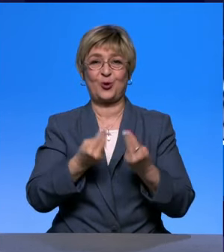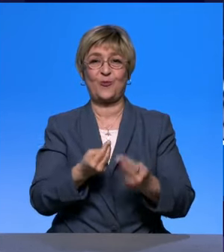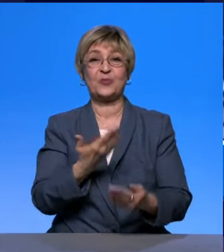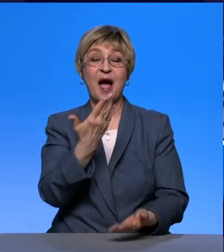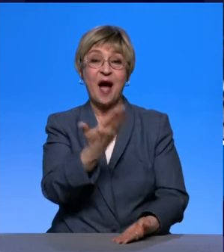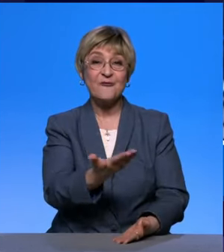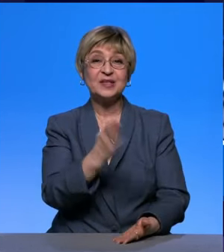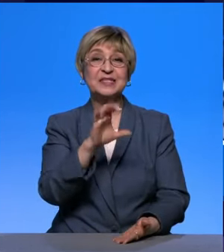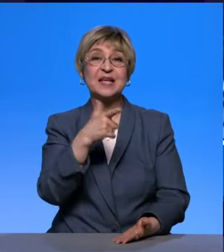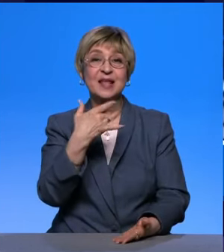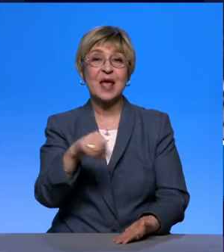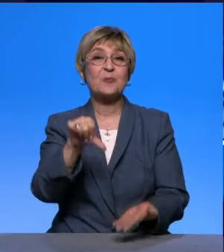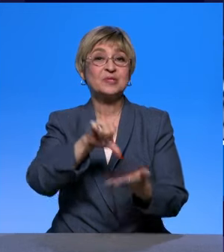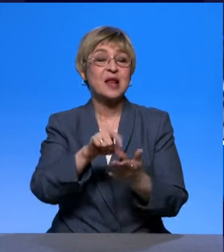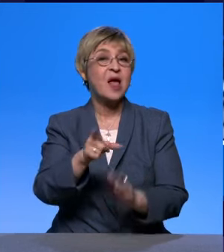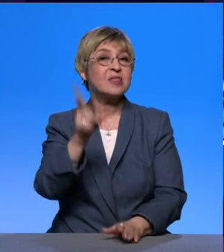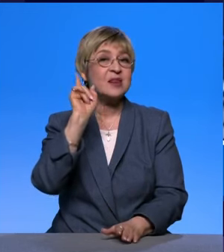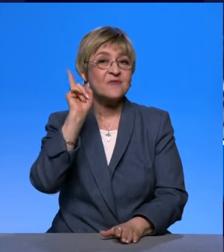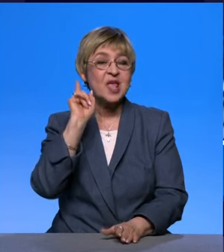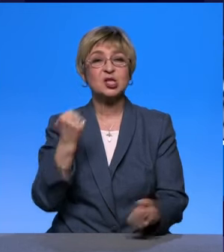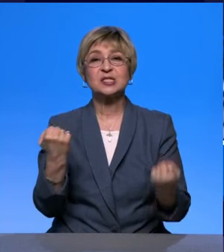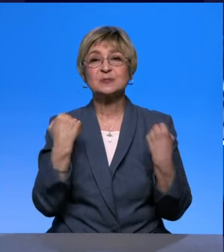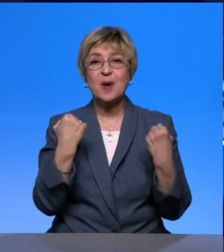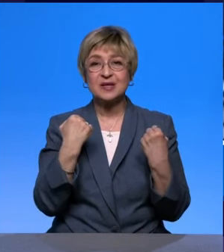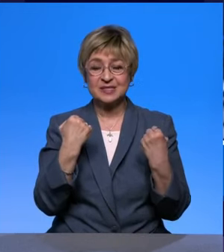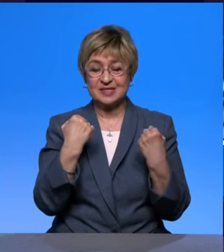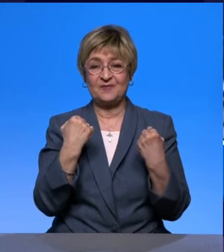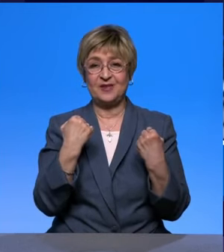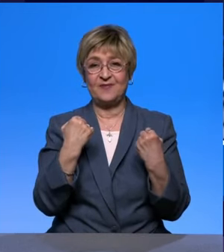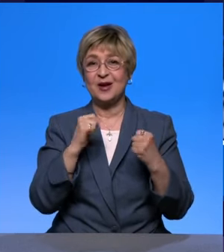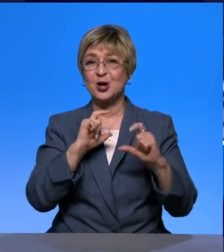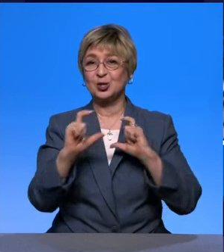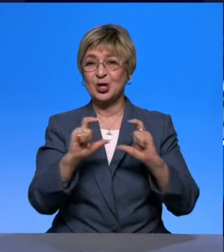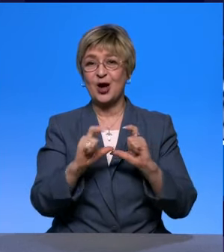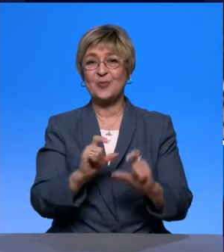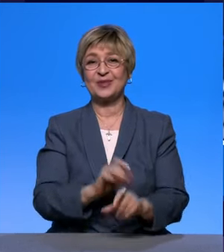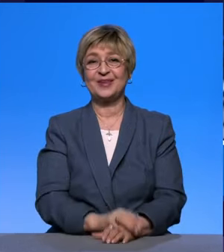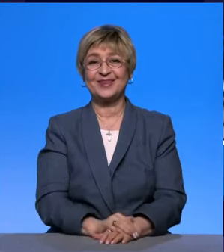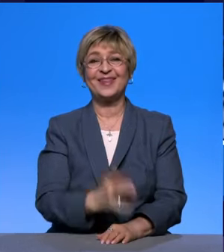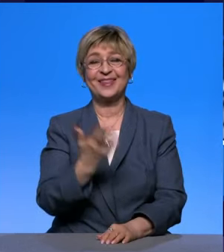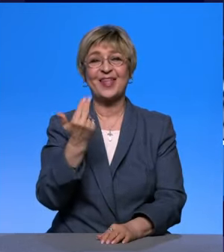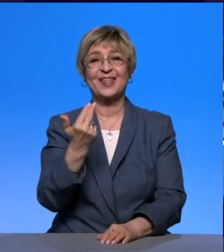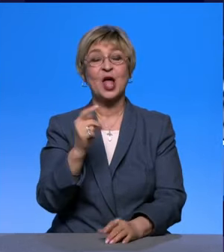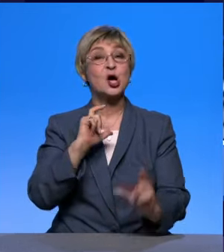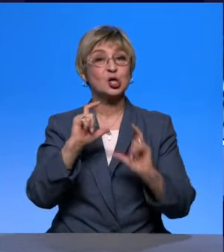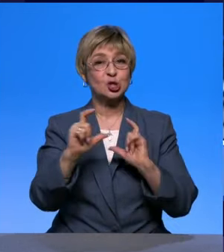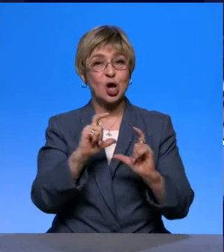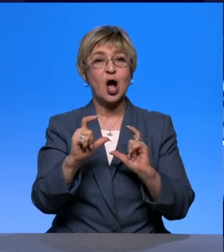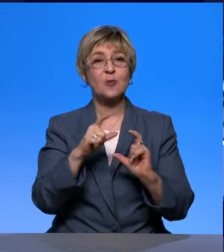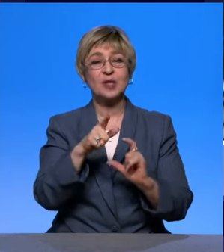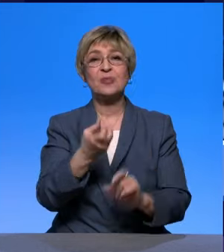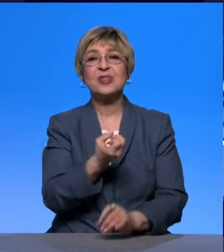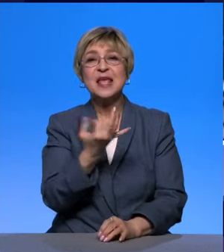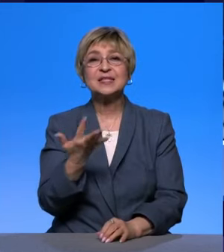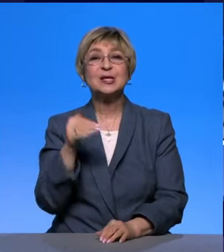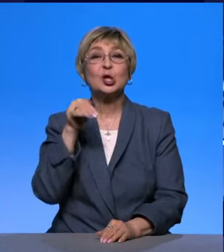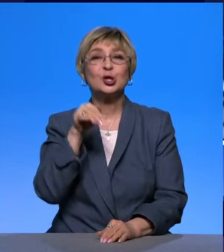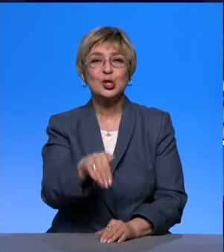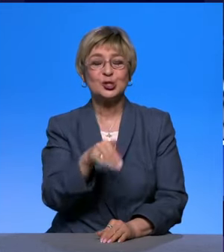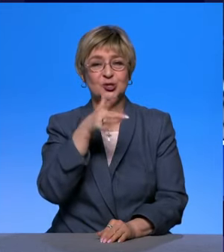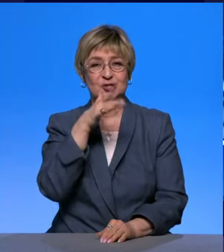сказать, древнейшей спортивной дисциплины. Да, шахматам там несколько тысяч лет. Да-да-да, вы